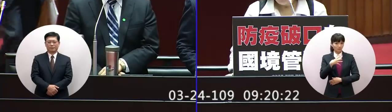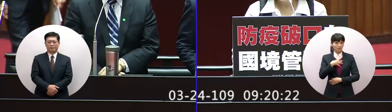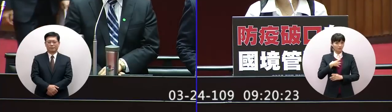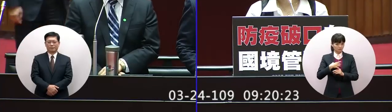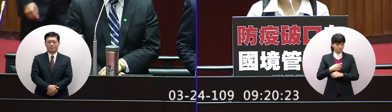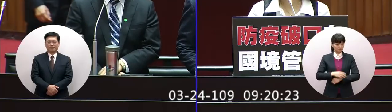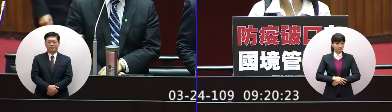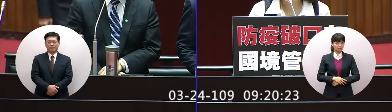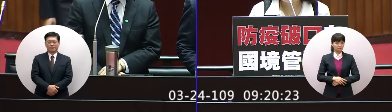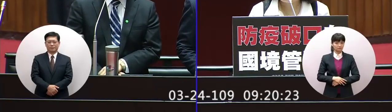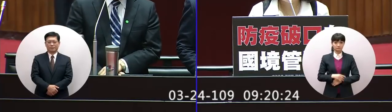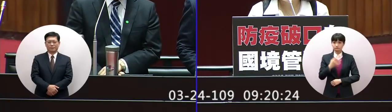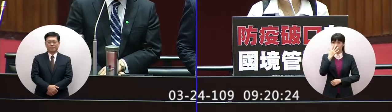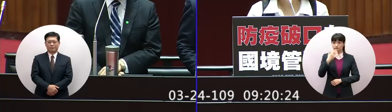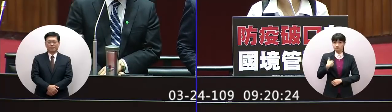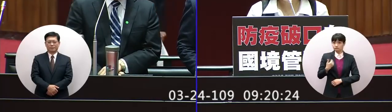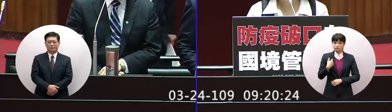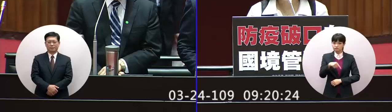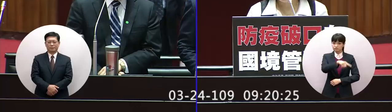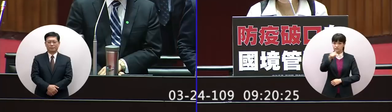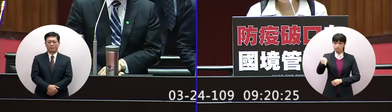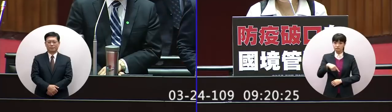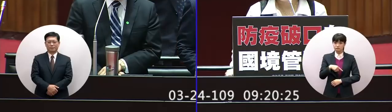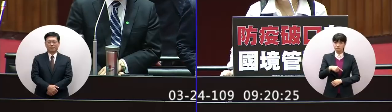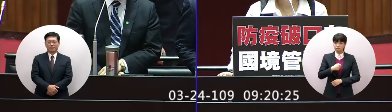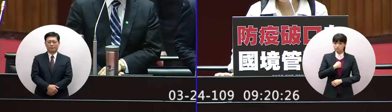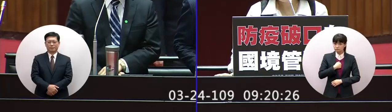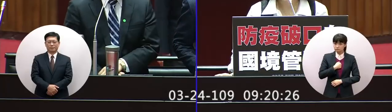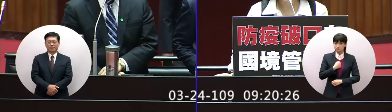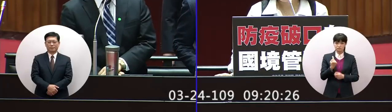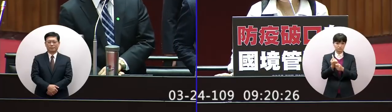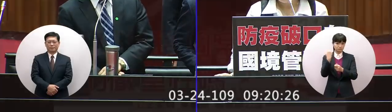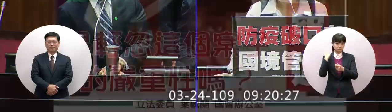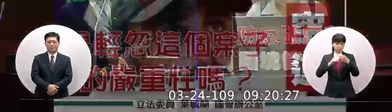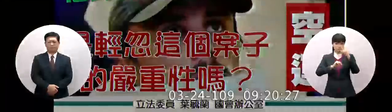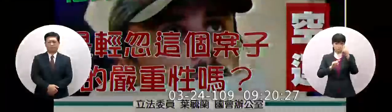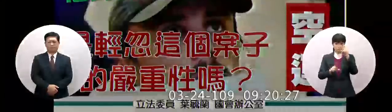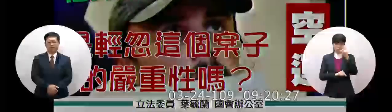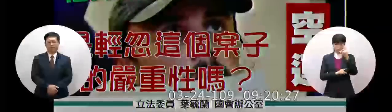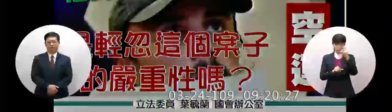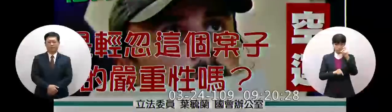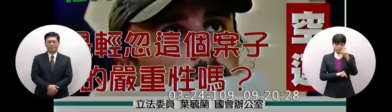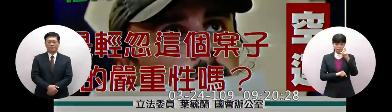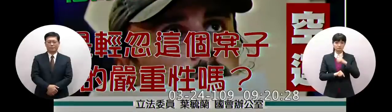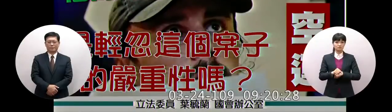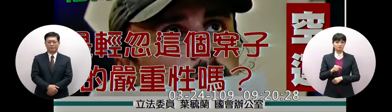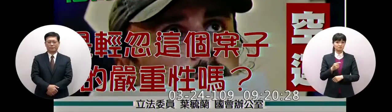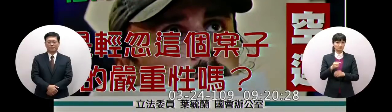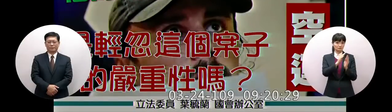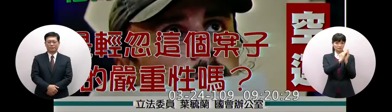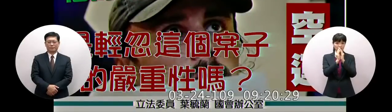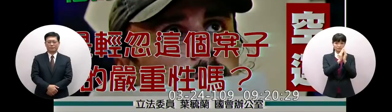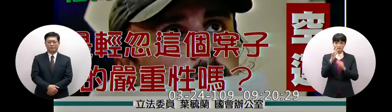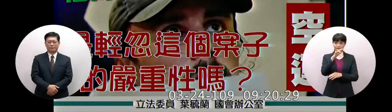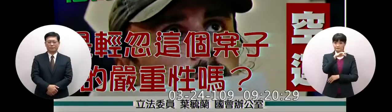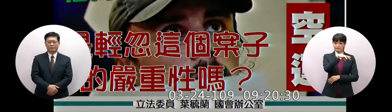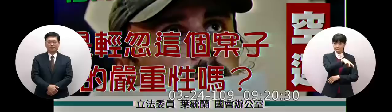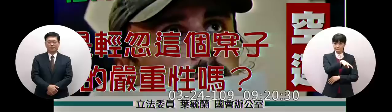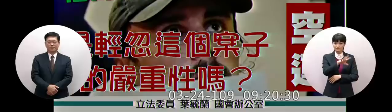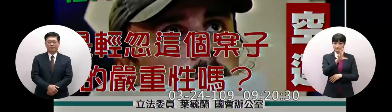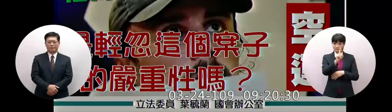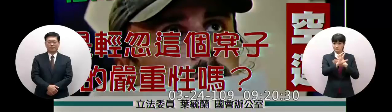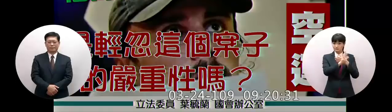如说，我不晓得院长知不知道，我们去年11月，其实在桃园机场有抓到一个老